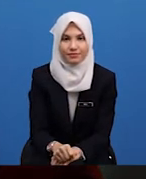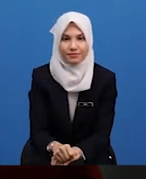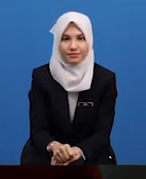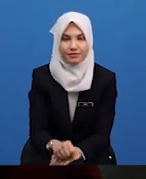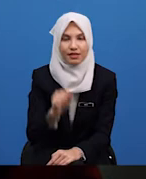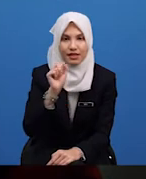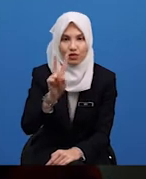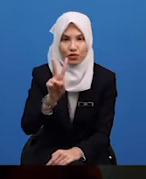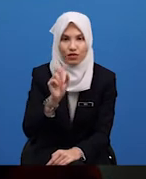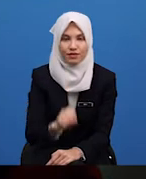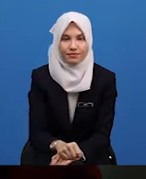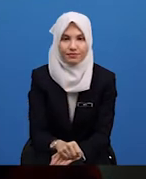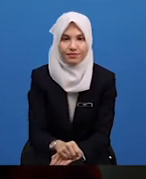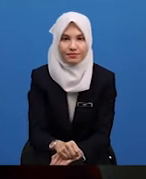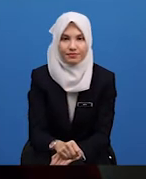kedua.